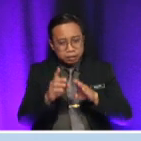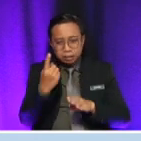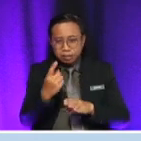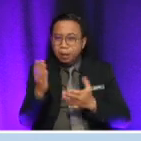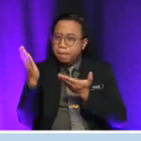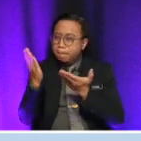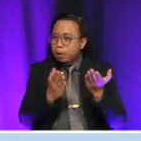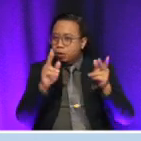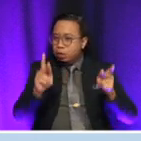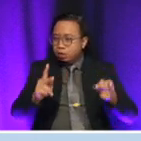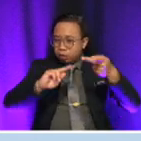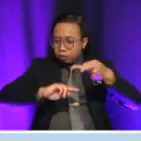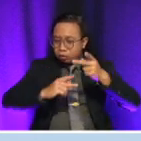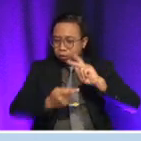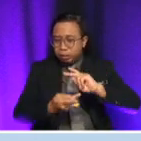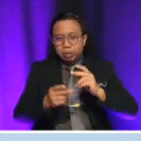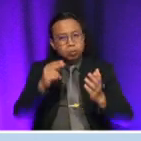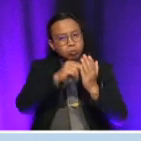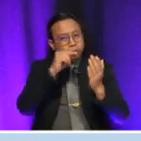kota Unila